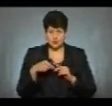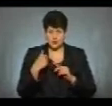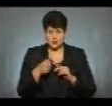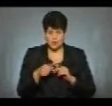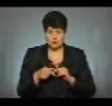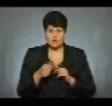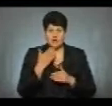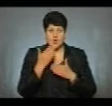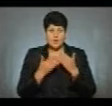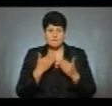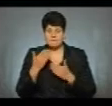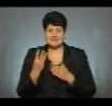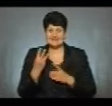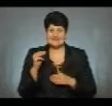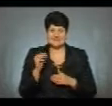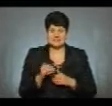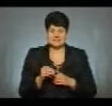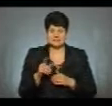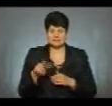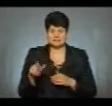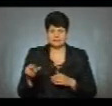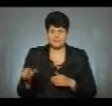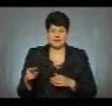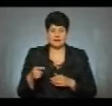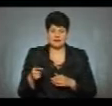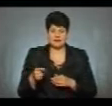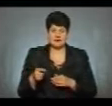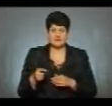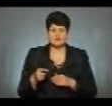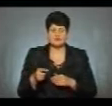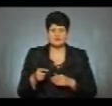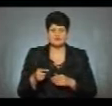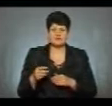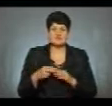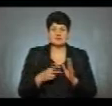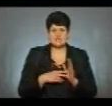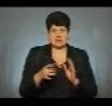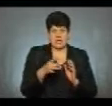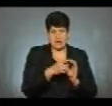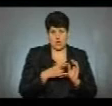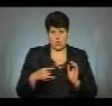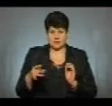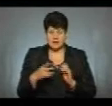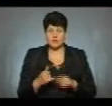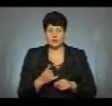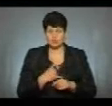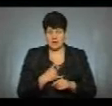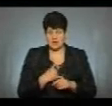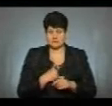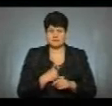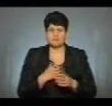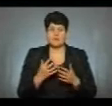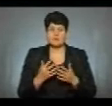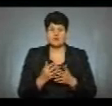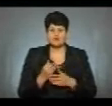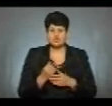і опитано 3 тисячі мешканців Тернопілля в усіх 17 районах. І відповідно, у нас